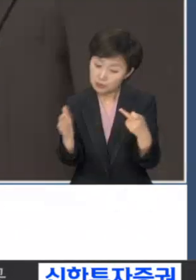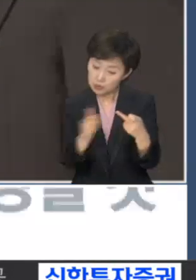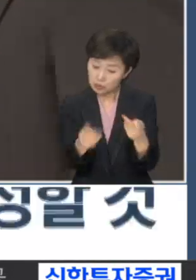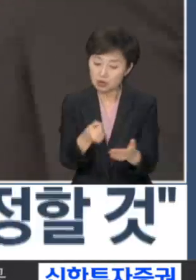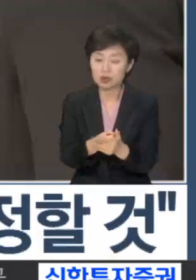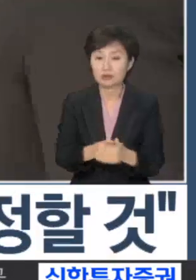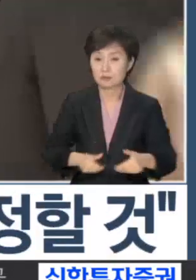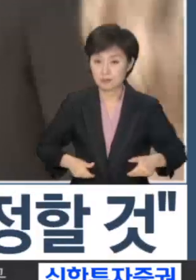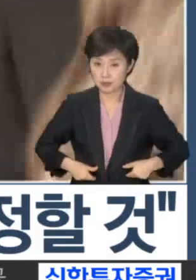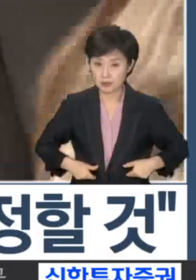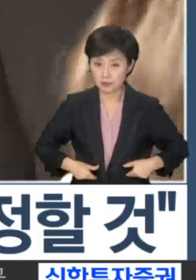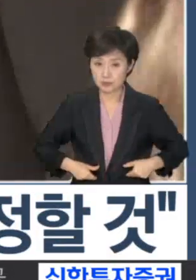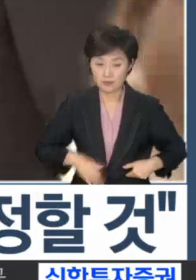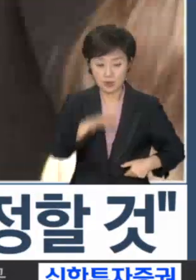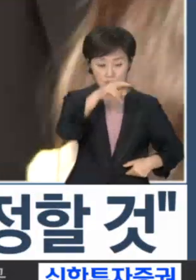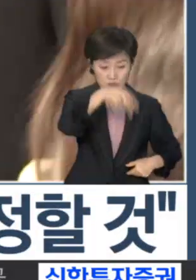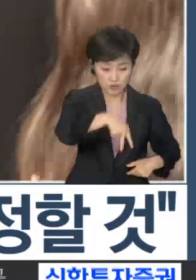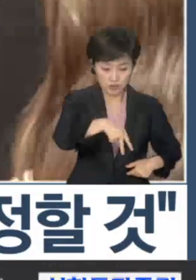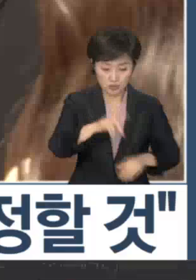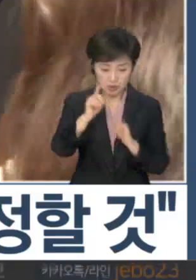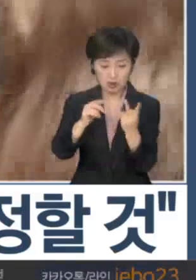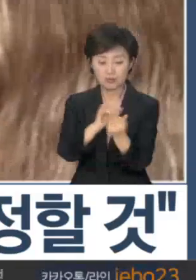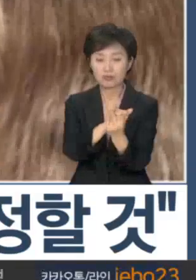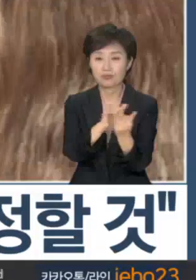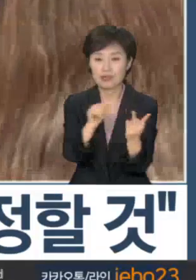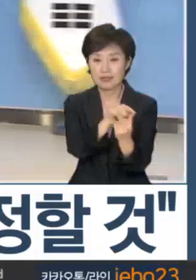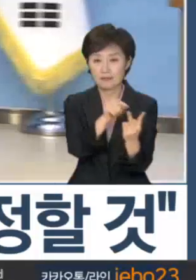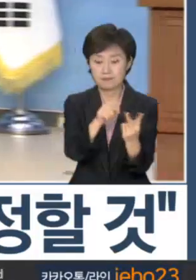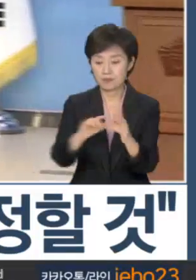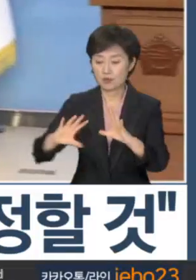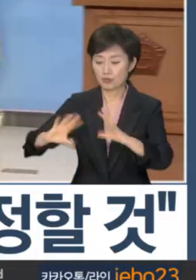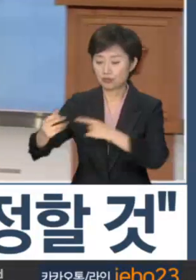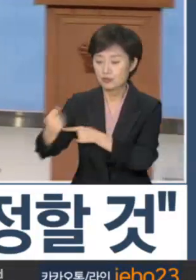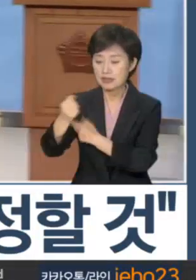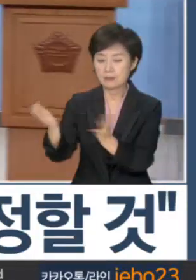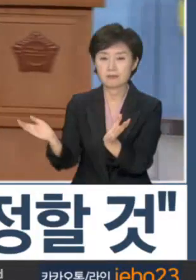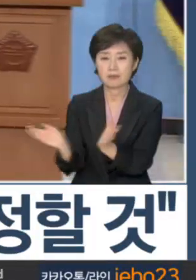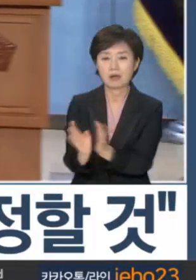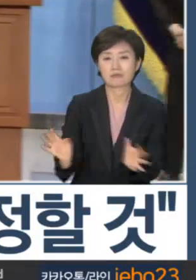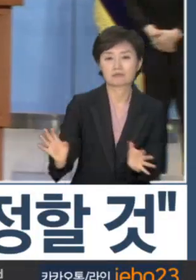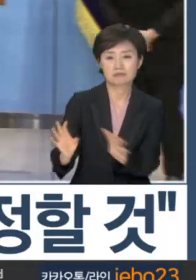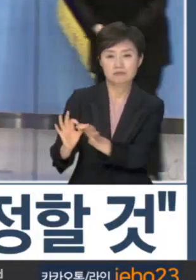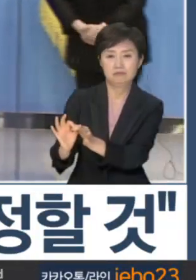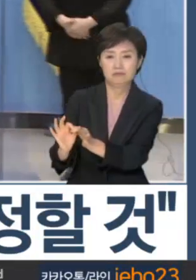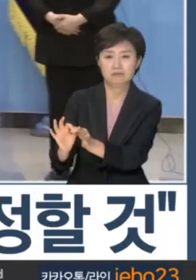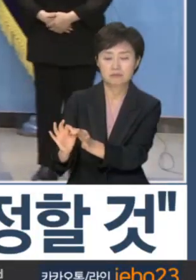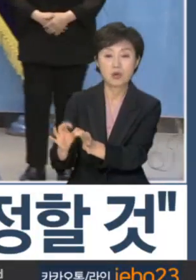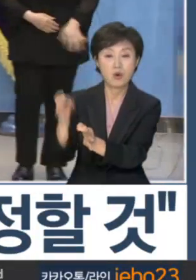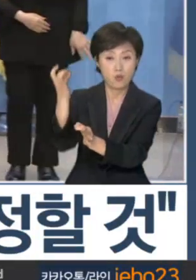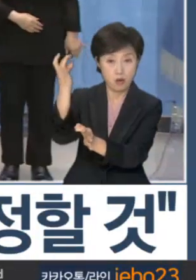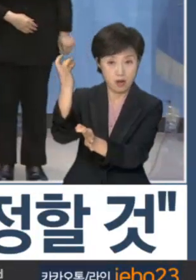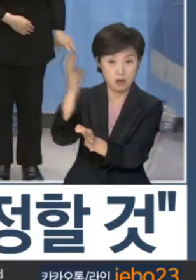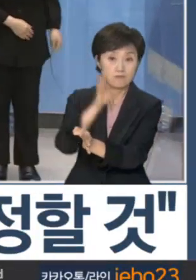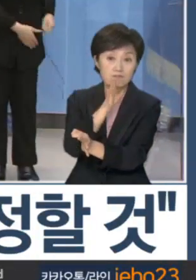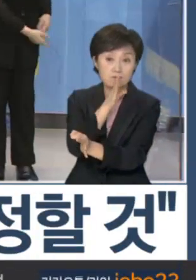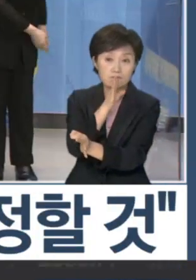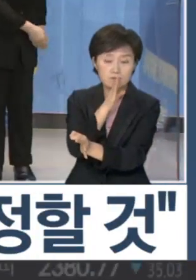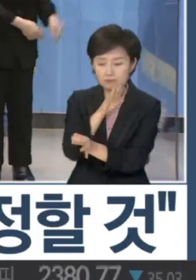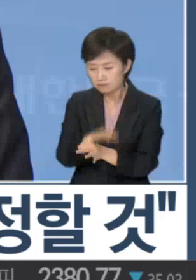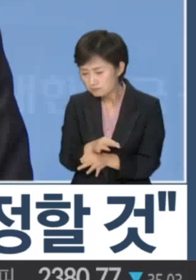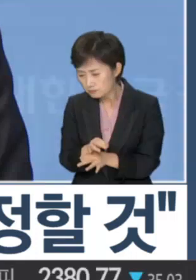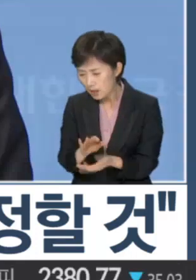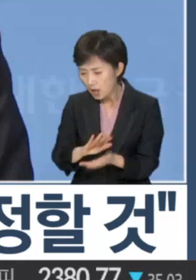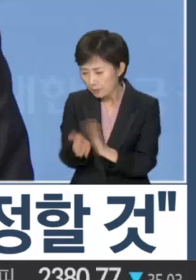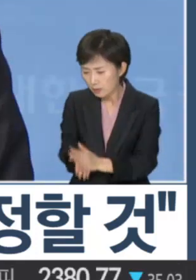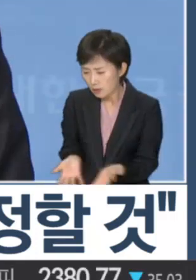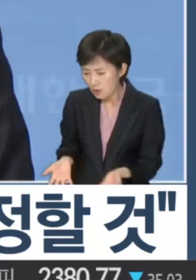전 의원도 이준석 전 대표도 일단은 국민의힘이라고 하는 본인이 몸담고 있는 정당 내에서 무언가의 변화와 혁신을 추동하고 싶다라고